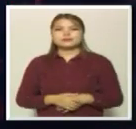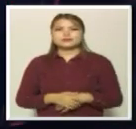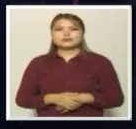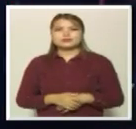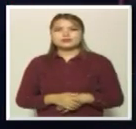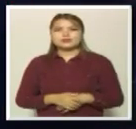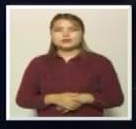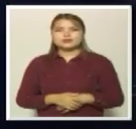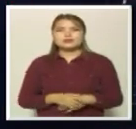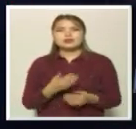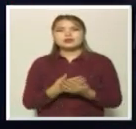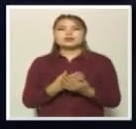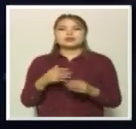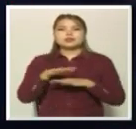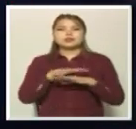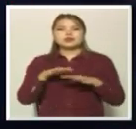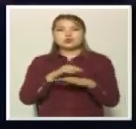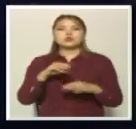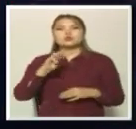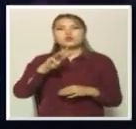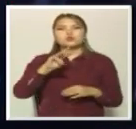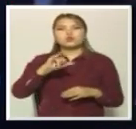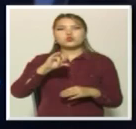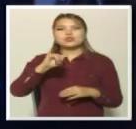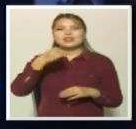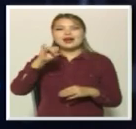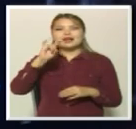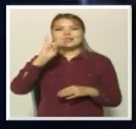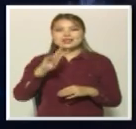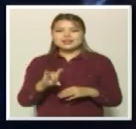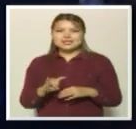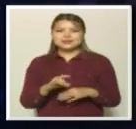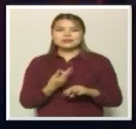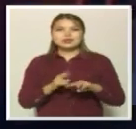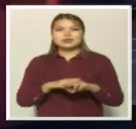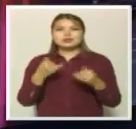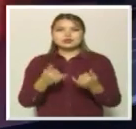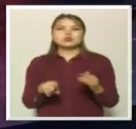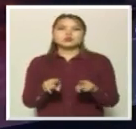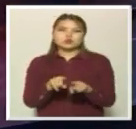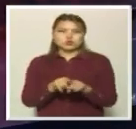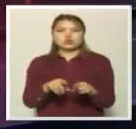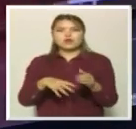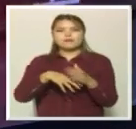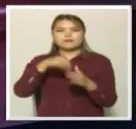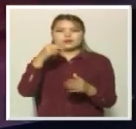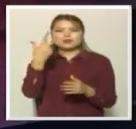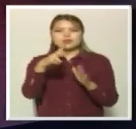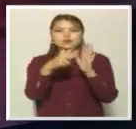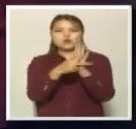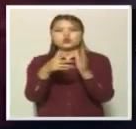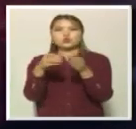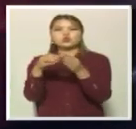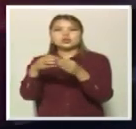жители малинского района принимают участие во внеочередных президентских выборах Республики Казахстан 38 избирательных участков